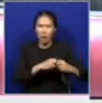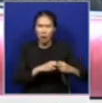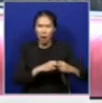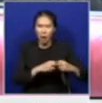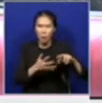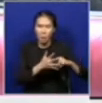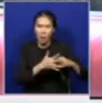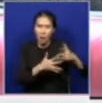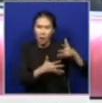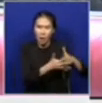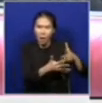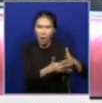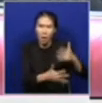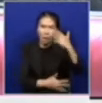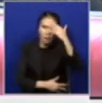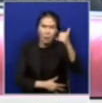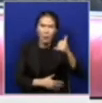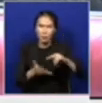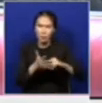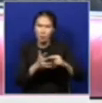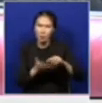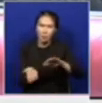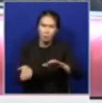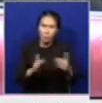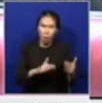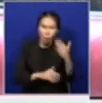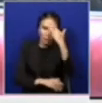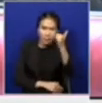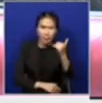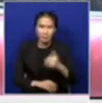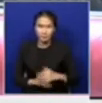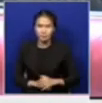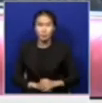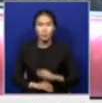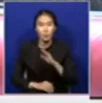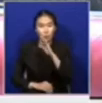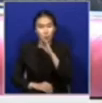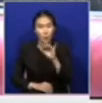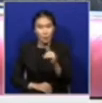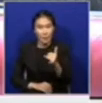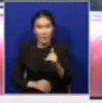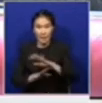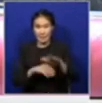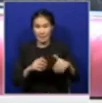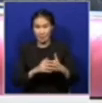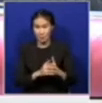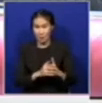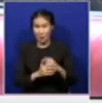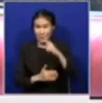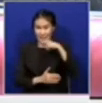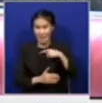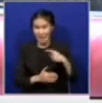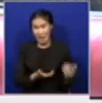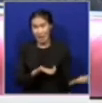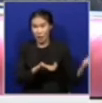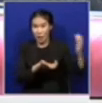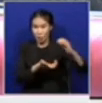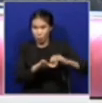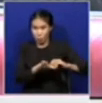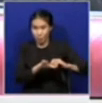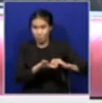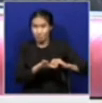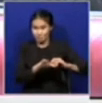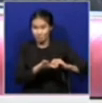าสามัญล่มสลายเนื่องจากว่าถ้าหากเราเข้าร่วมกับอนุสัญญาเราเข้าร่วมกับภา